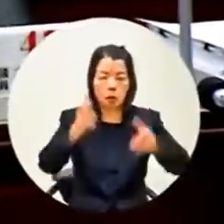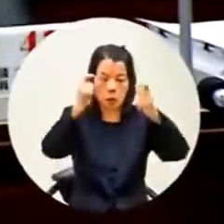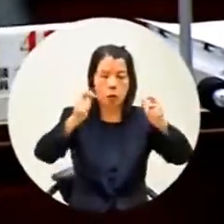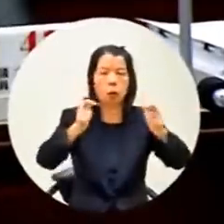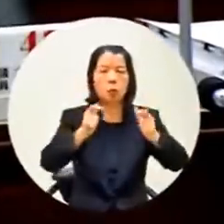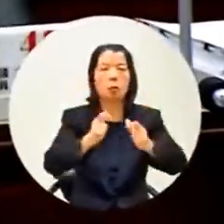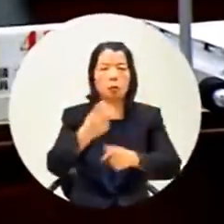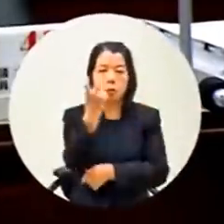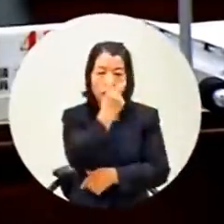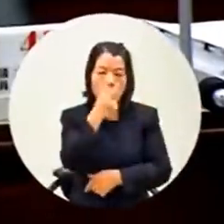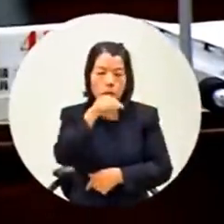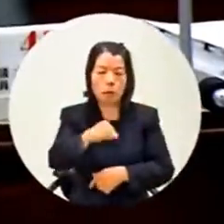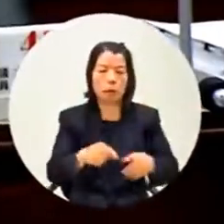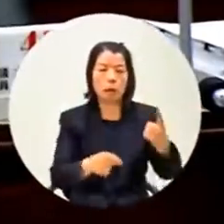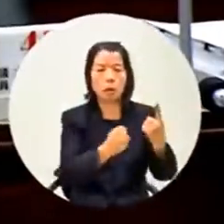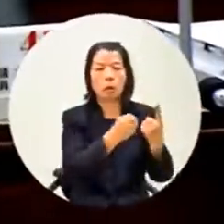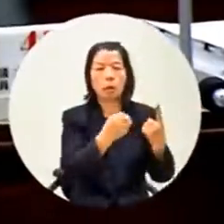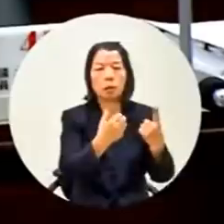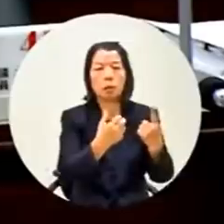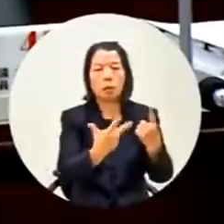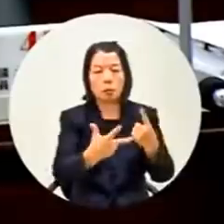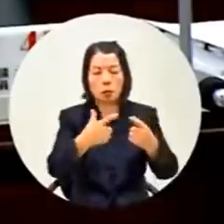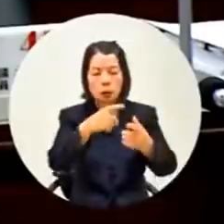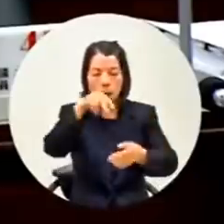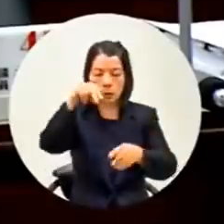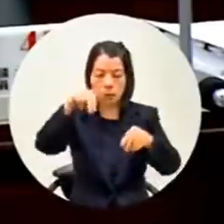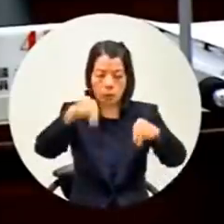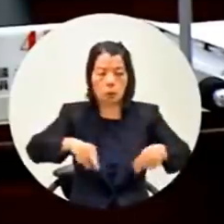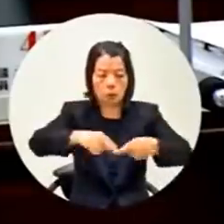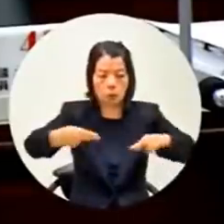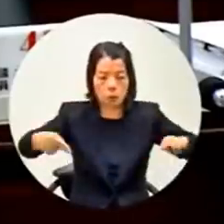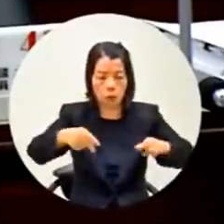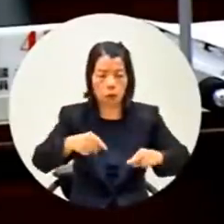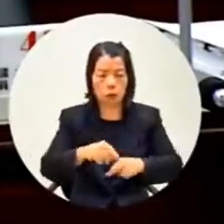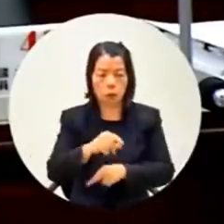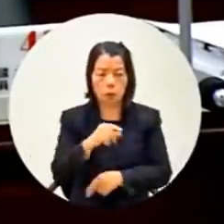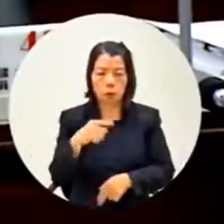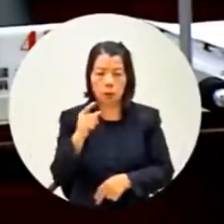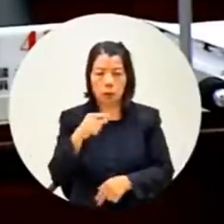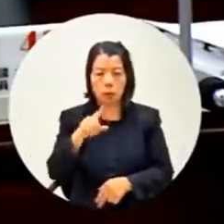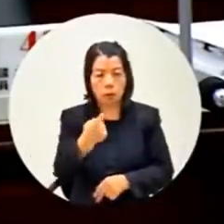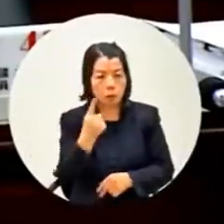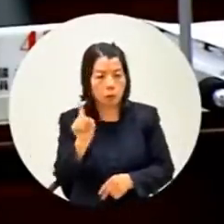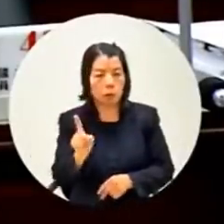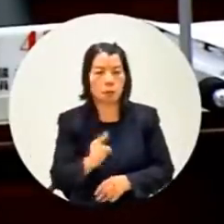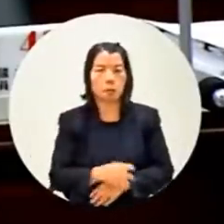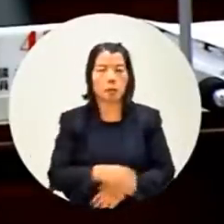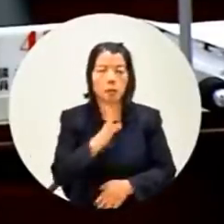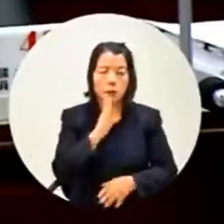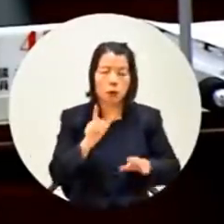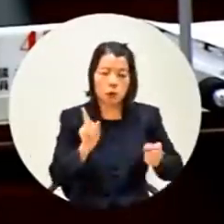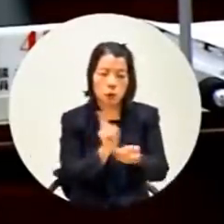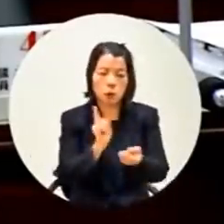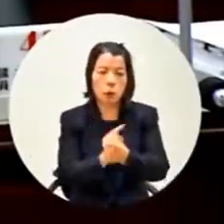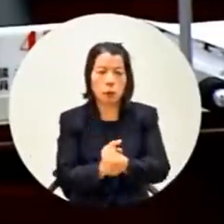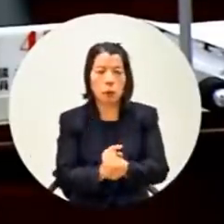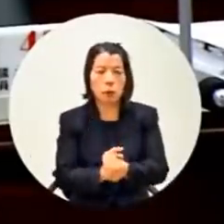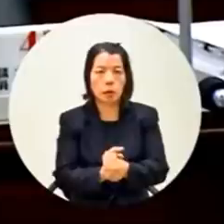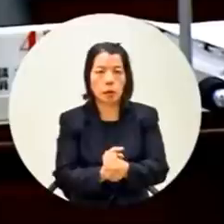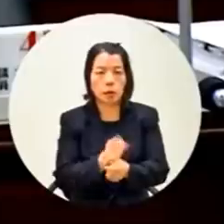年的3月会牵结的理由是说，因为图利的处罚未遂。